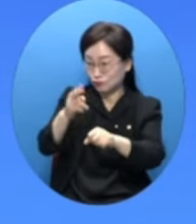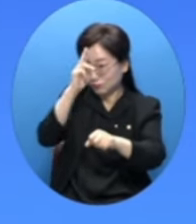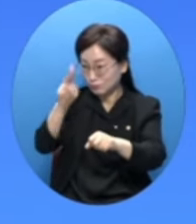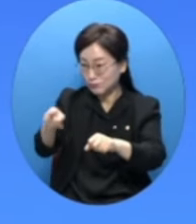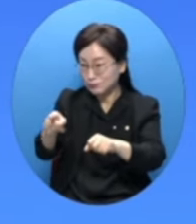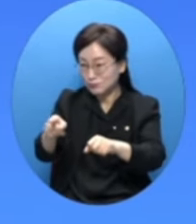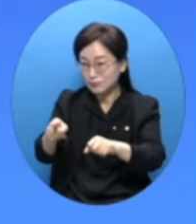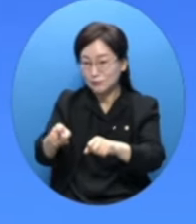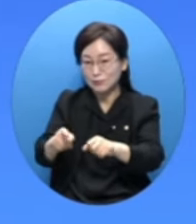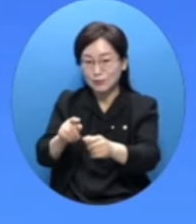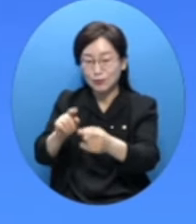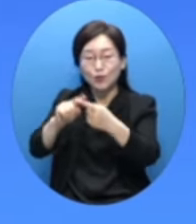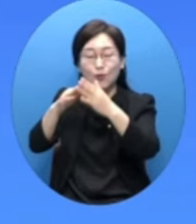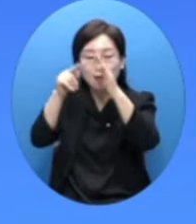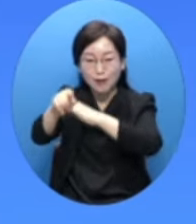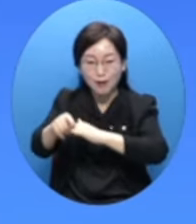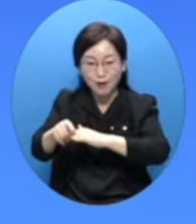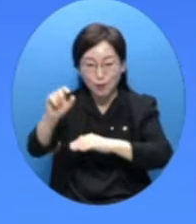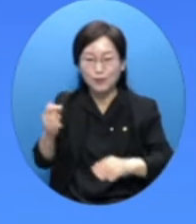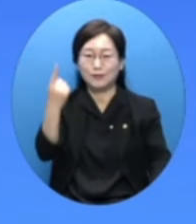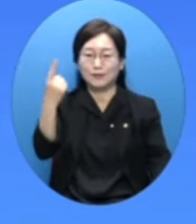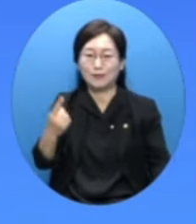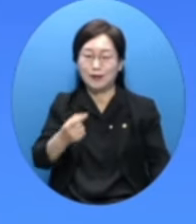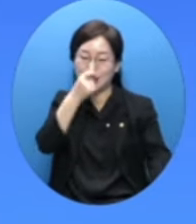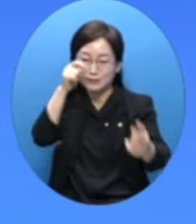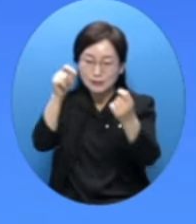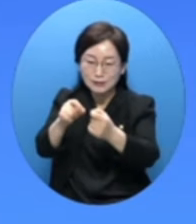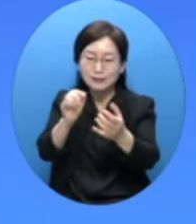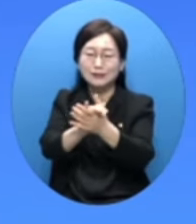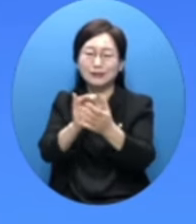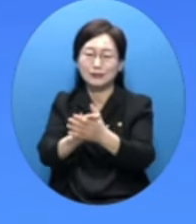돼갖고 그 세 친구가 지금까지 가장 가까운 친구들인데